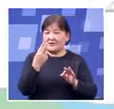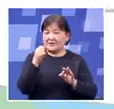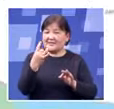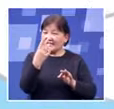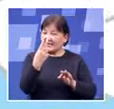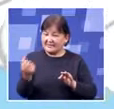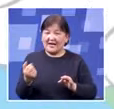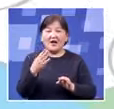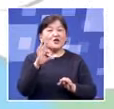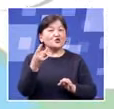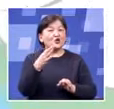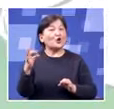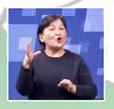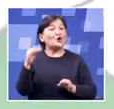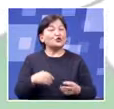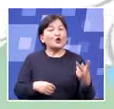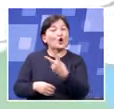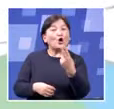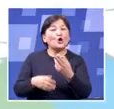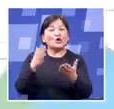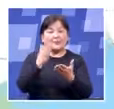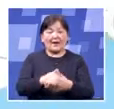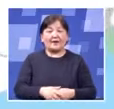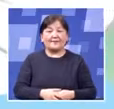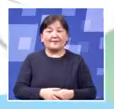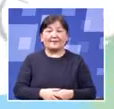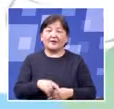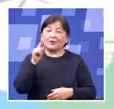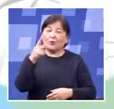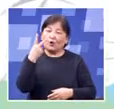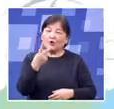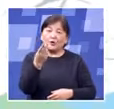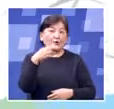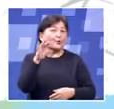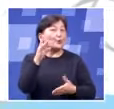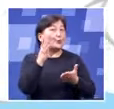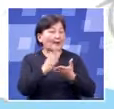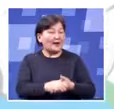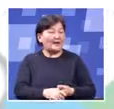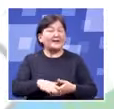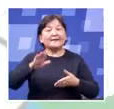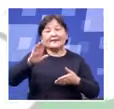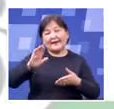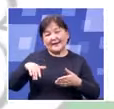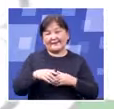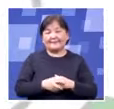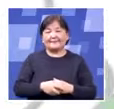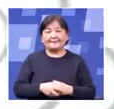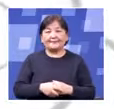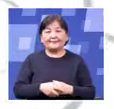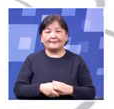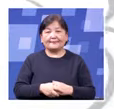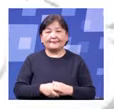Зүйтэй шоргоолц царцаа хоёр дүр маань эхэлж гардаг бахна. Дараа